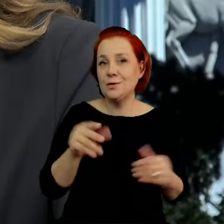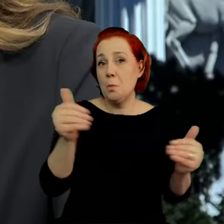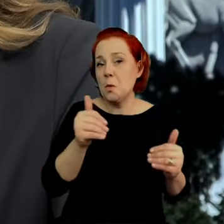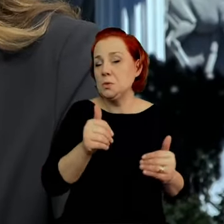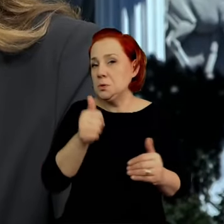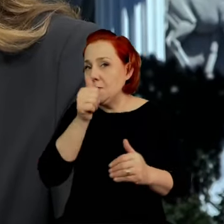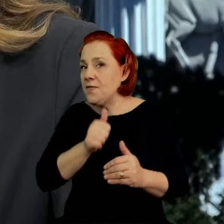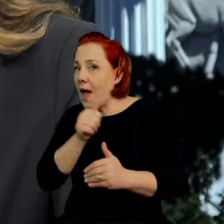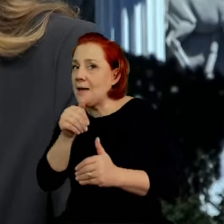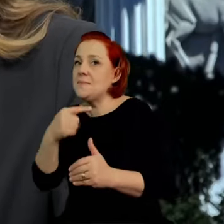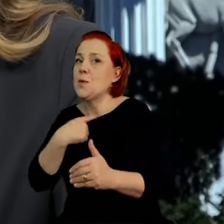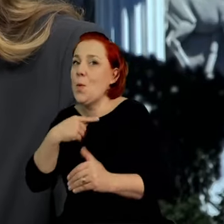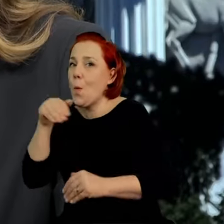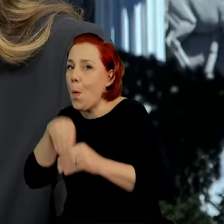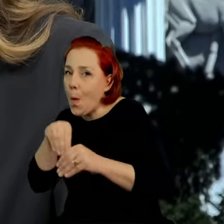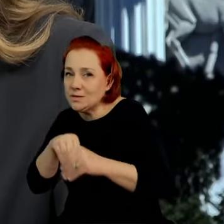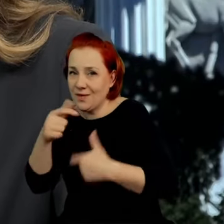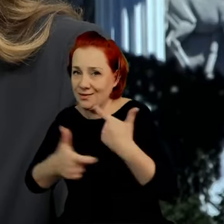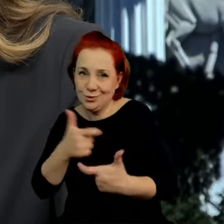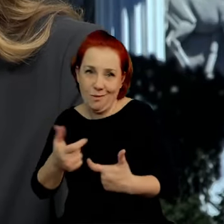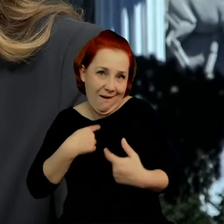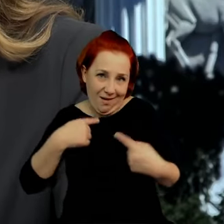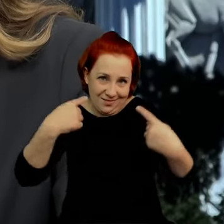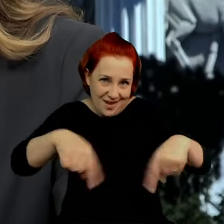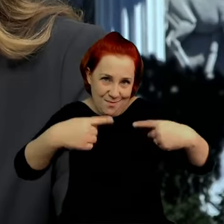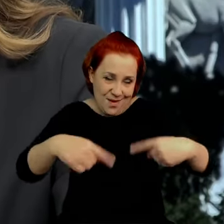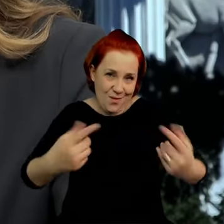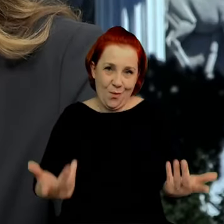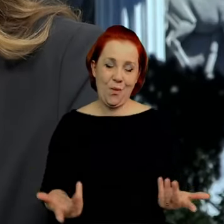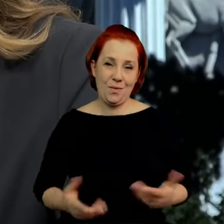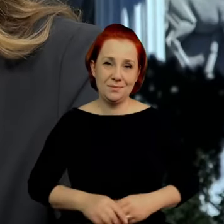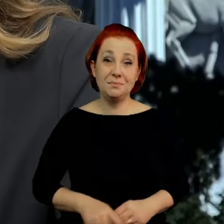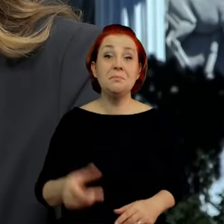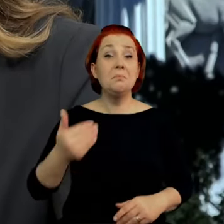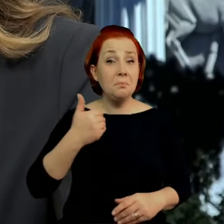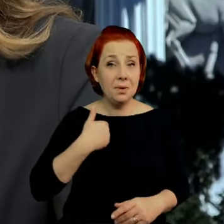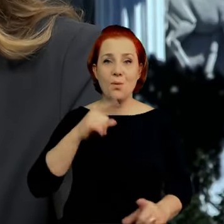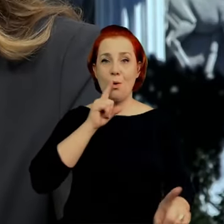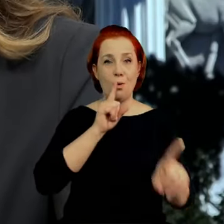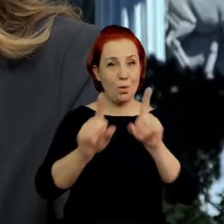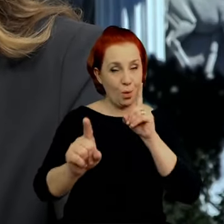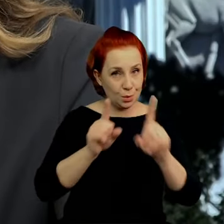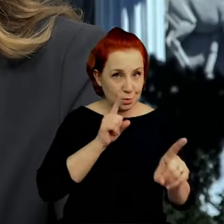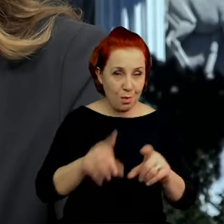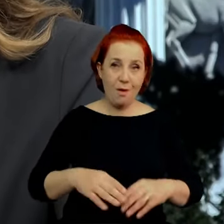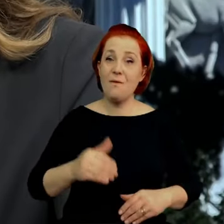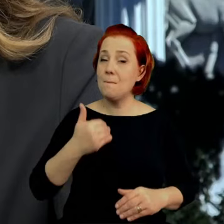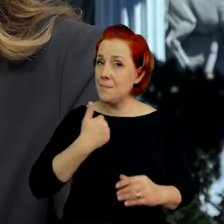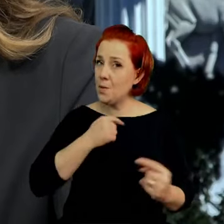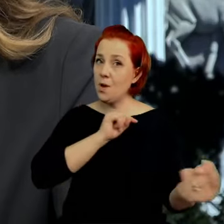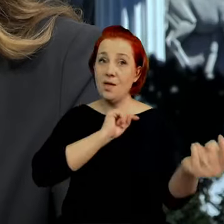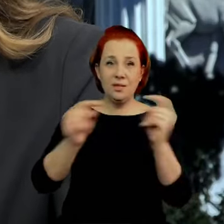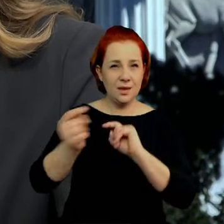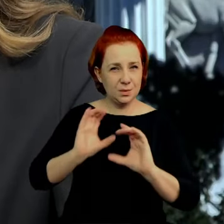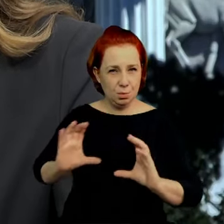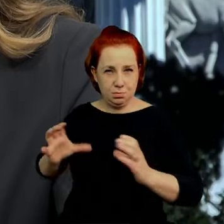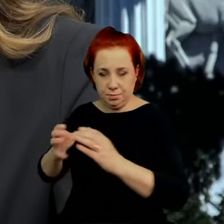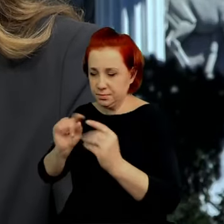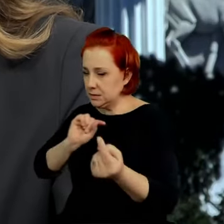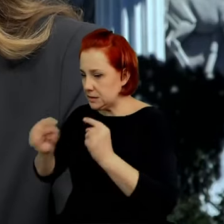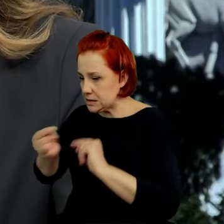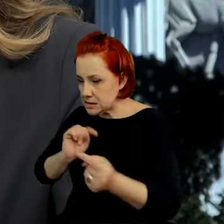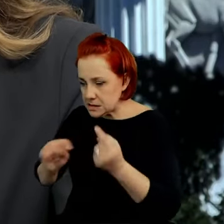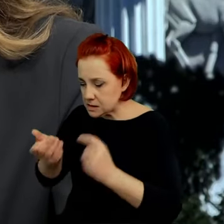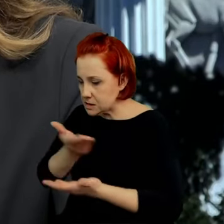tak absolutnie nie było. My rozmawialiśmy w pewnym momencie w dyskusjach wewnętrznych, zmieniliśmy zdanie.